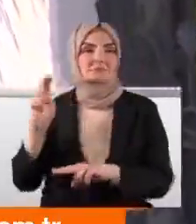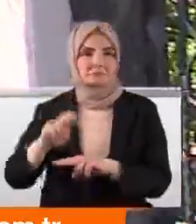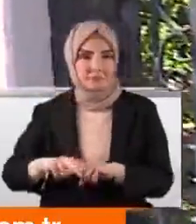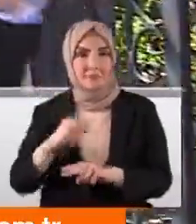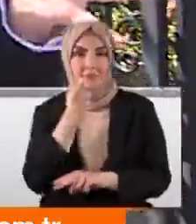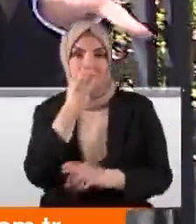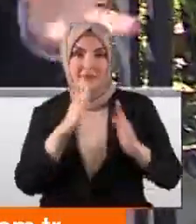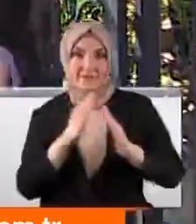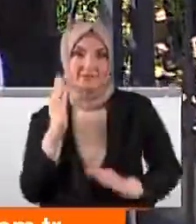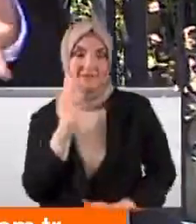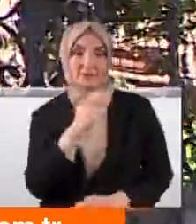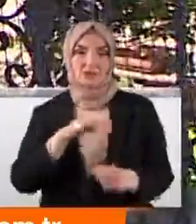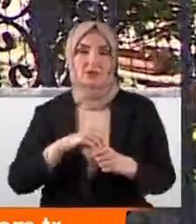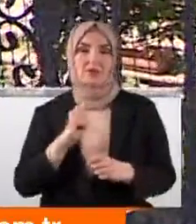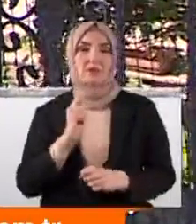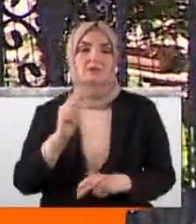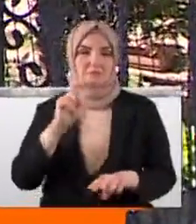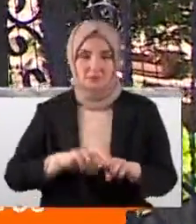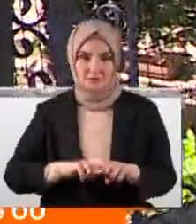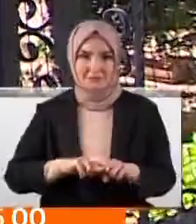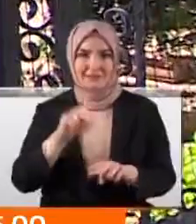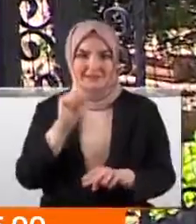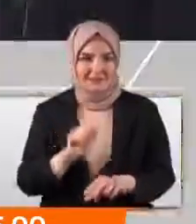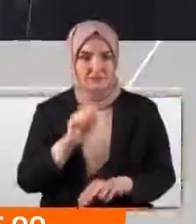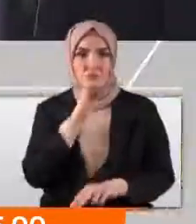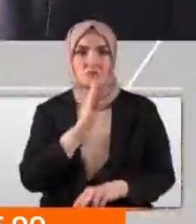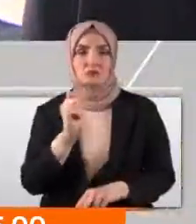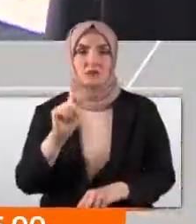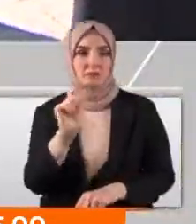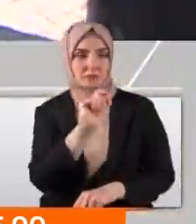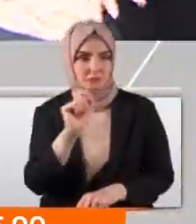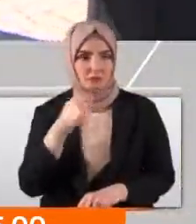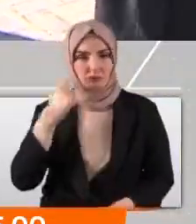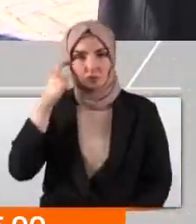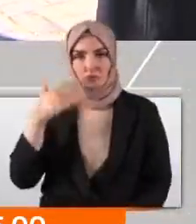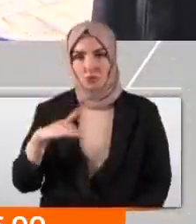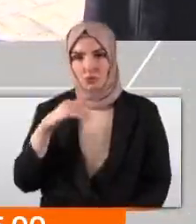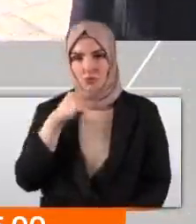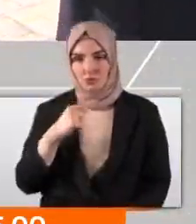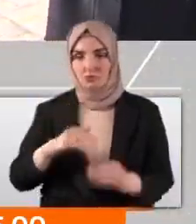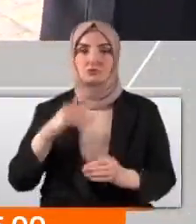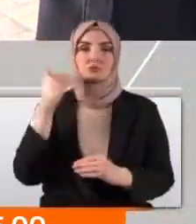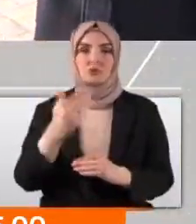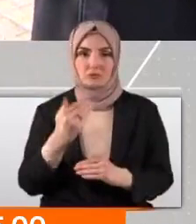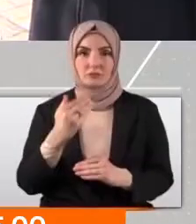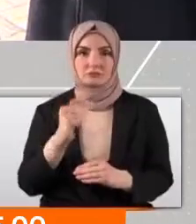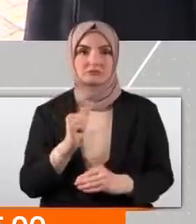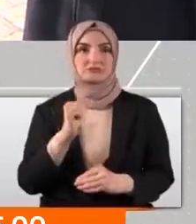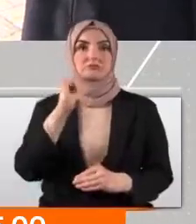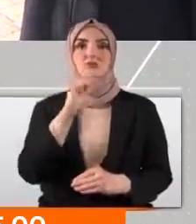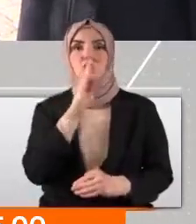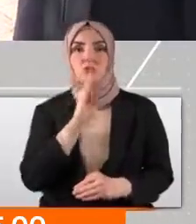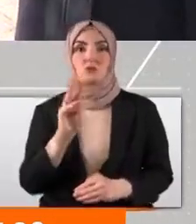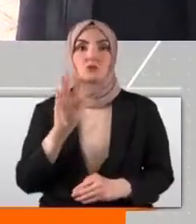Taksimetrede 400 lira yazdığını gördü. 400 liraya görünce bir şoka uğramadım değil. Daha sonra o 400 lira 435 lira olunca